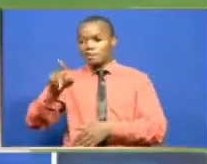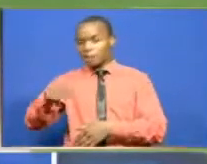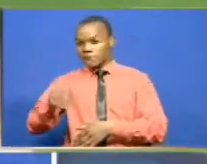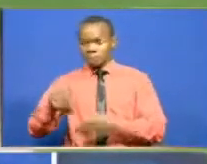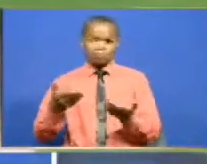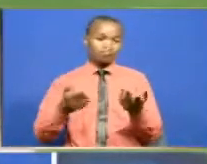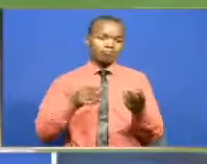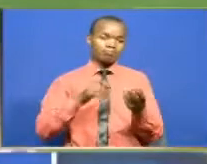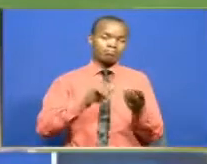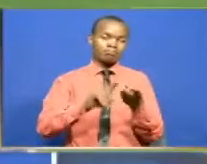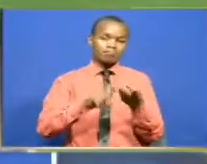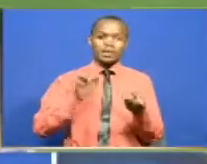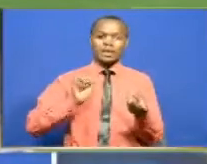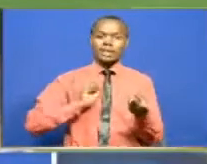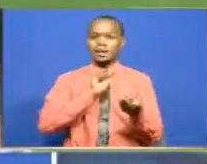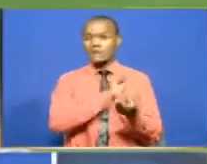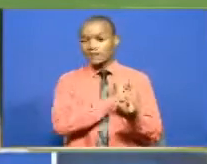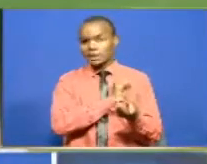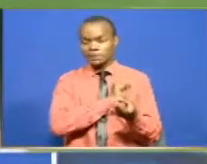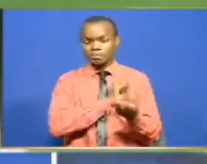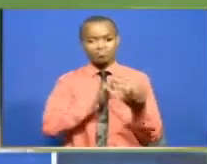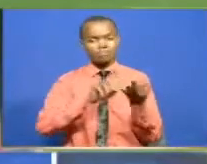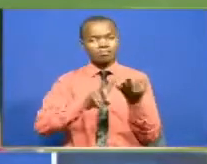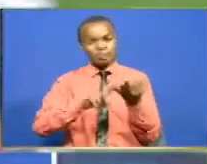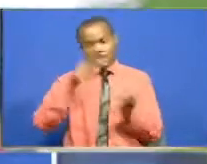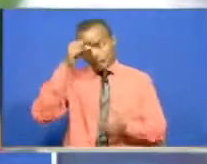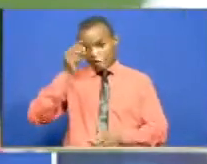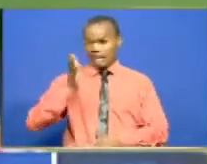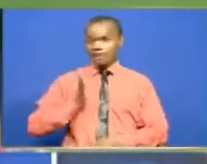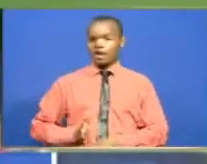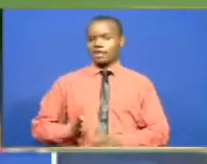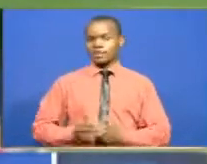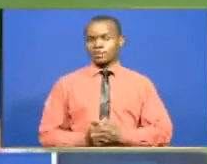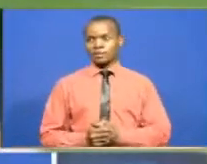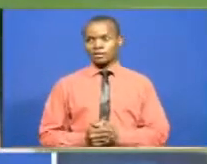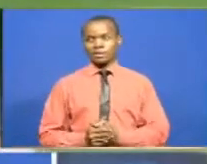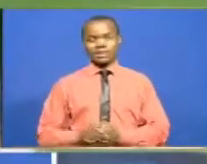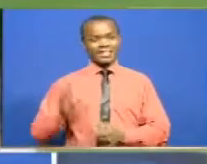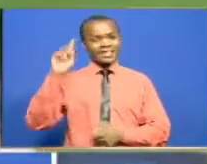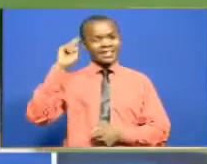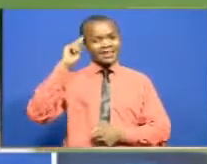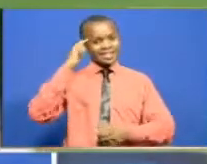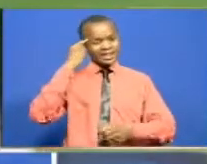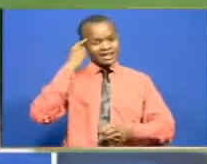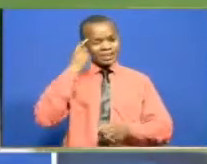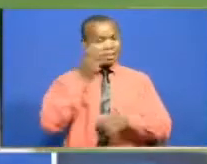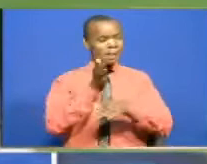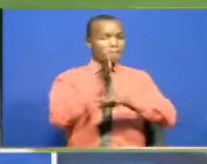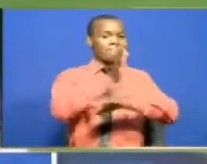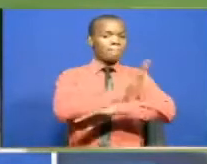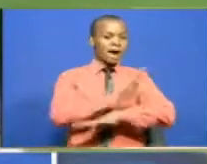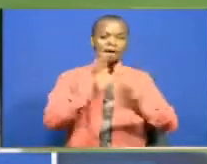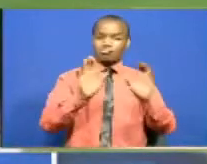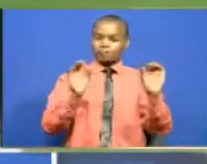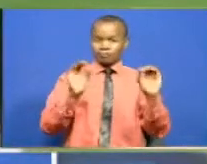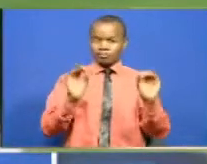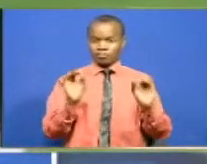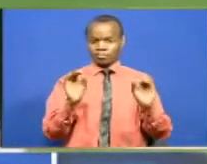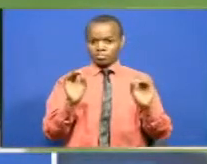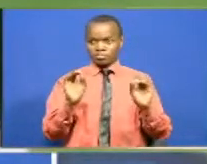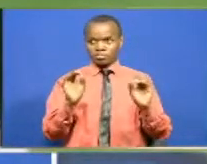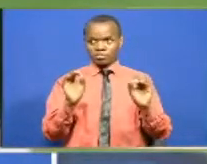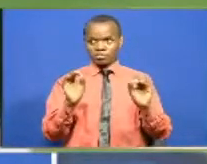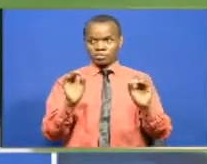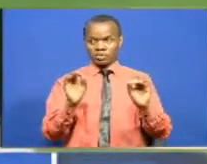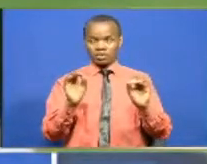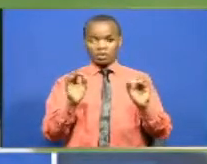Senate and the governors. So I think we must not go back on the gains